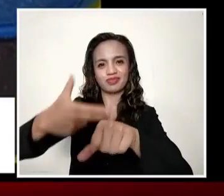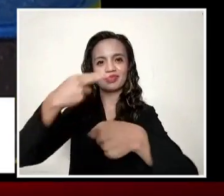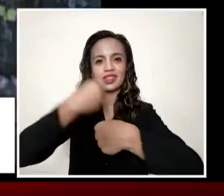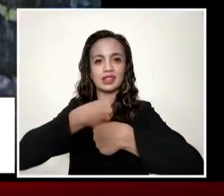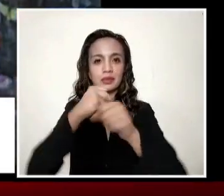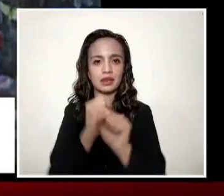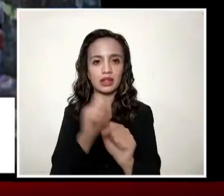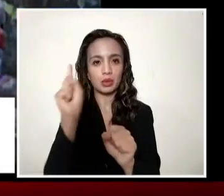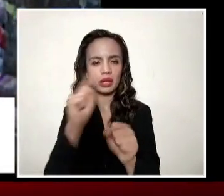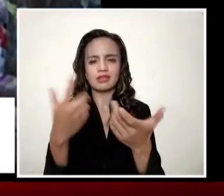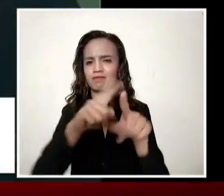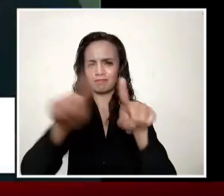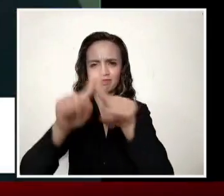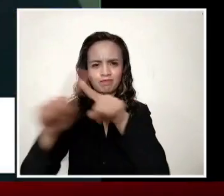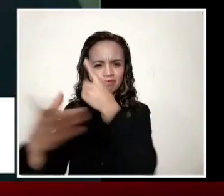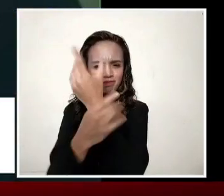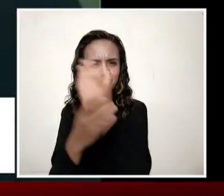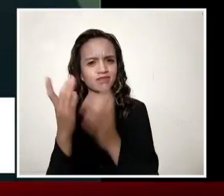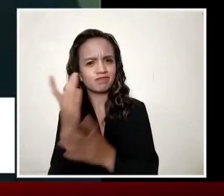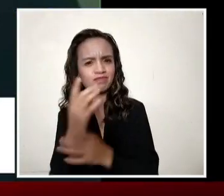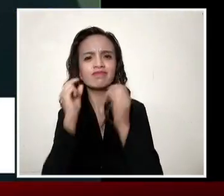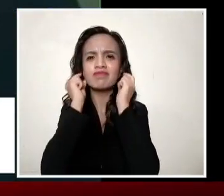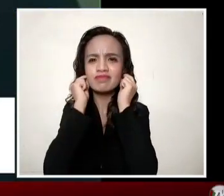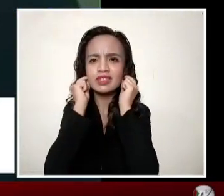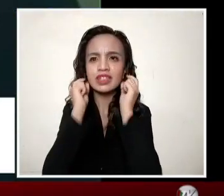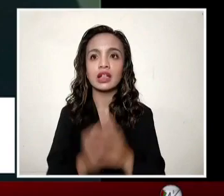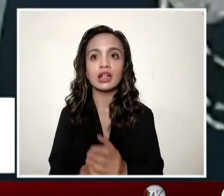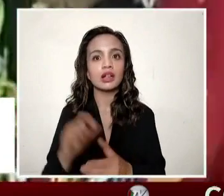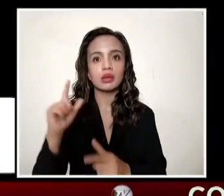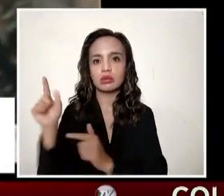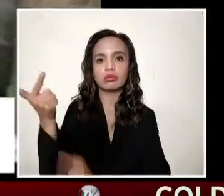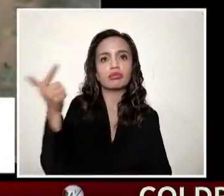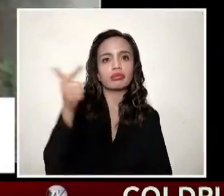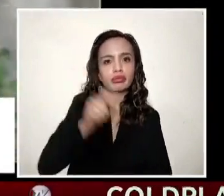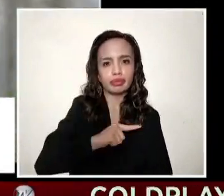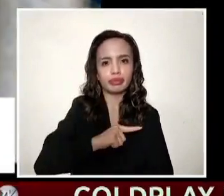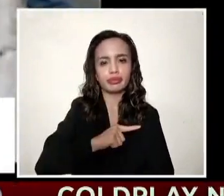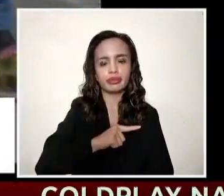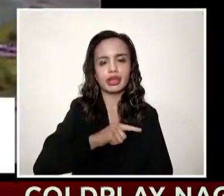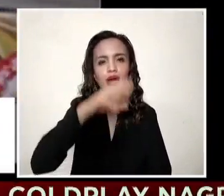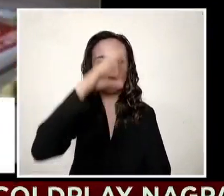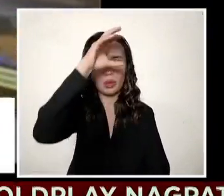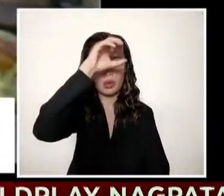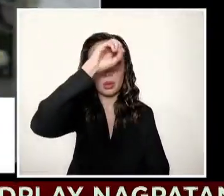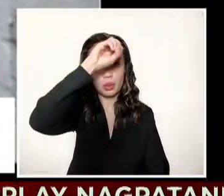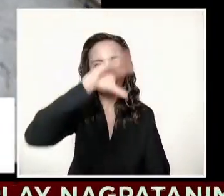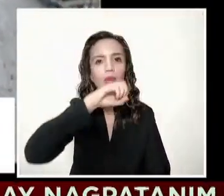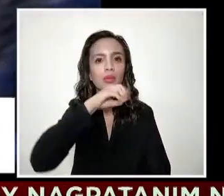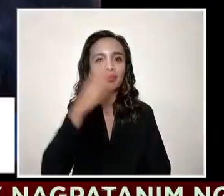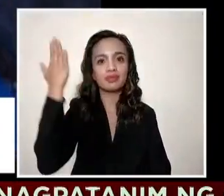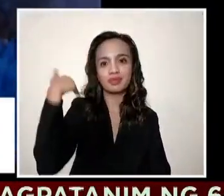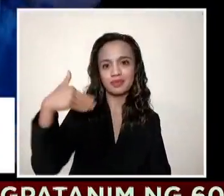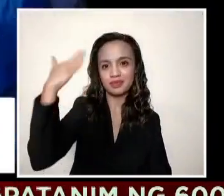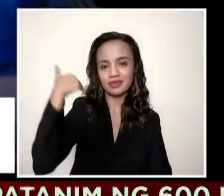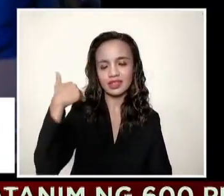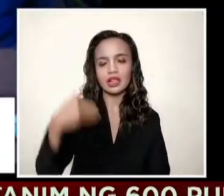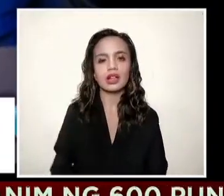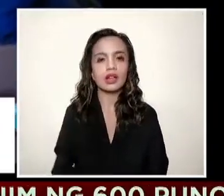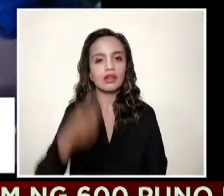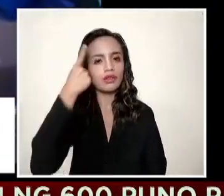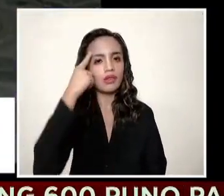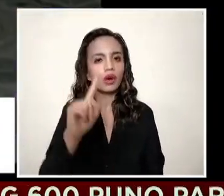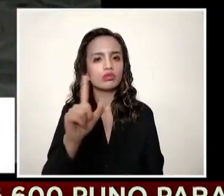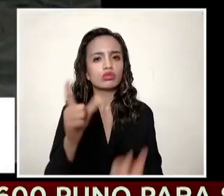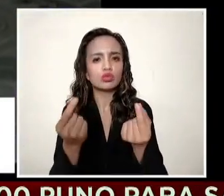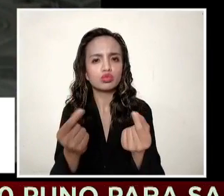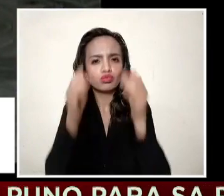accessories, isang tradisyon na minanapa sa kanilang mga ninuno. Para may kabuhayan ang inang si Corazon Aquino na